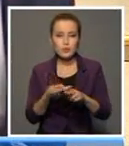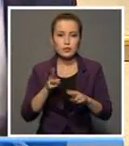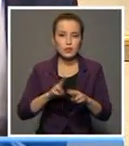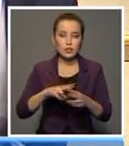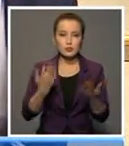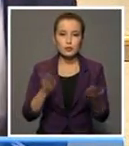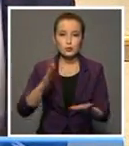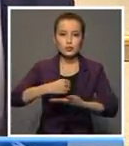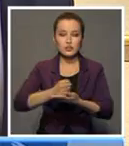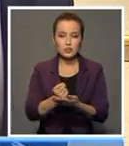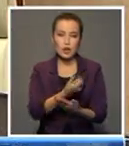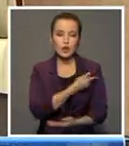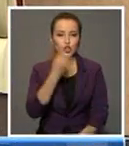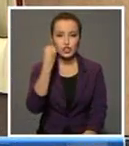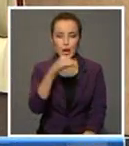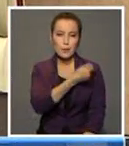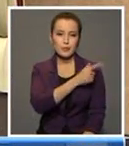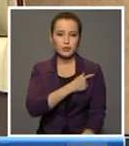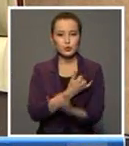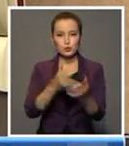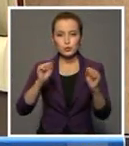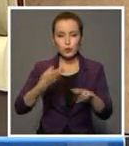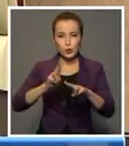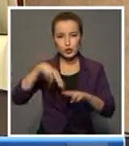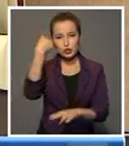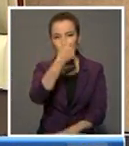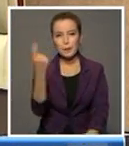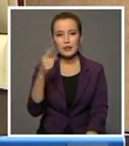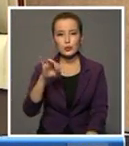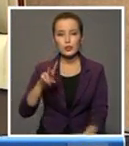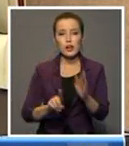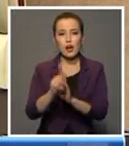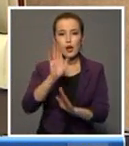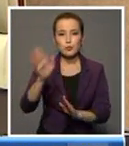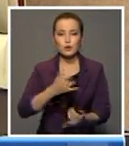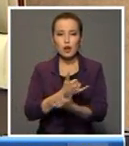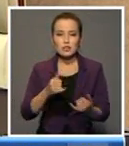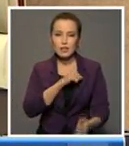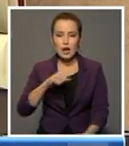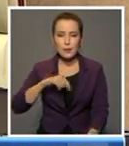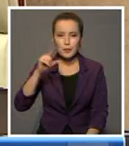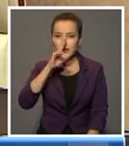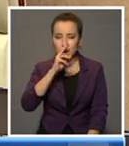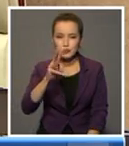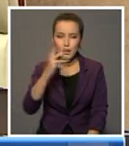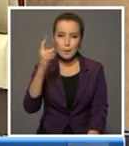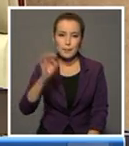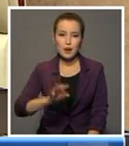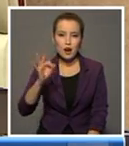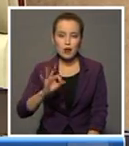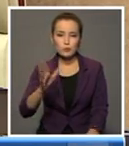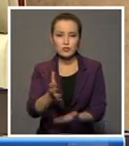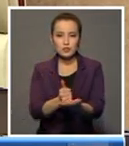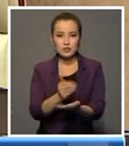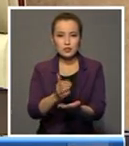сапалы медицинаға қол жеткізе алады. Осы жылдың бірінші шілдесінен бастап жұмыс берушілер ай сайын ең төмен жалақының 1% сақтандыру қорына